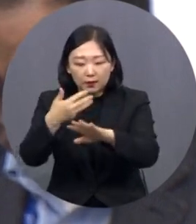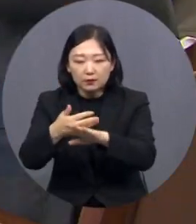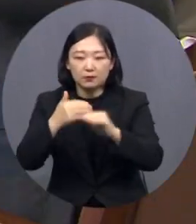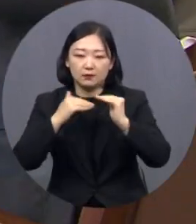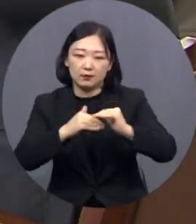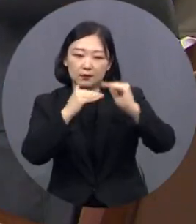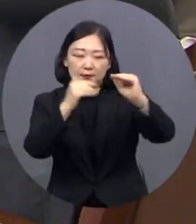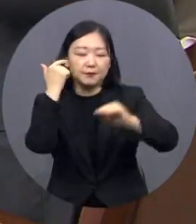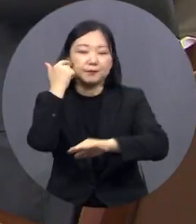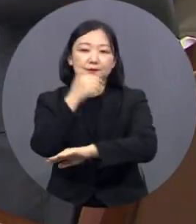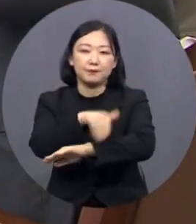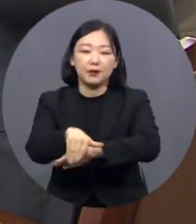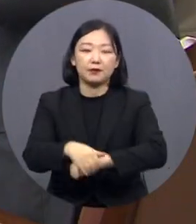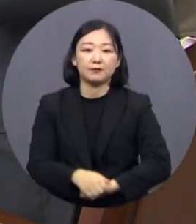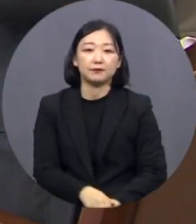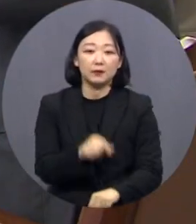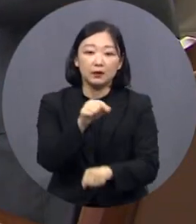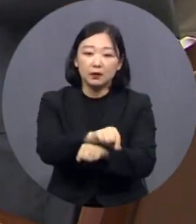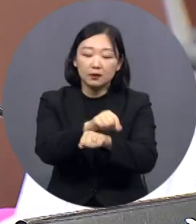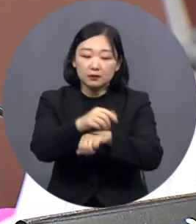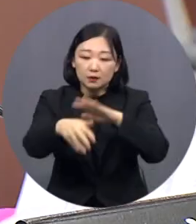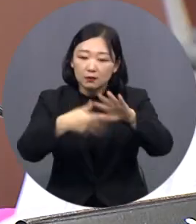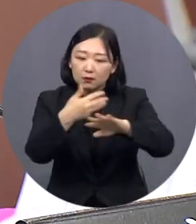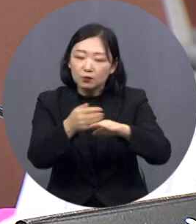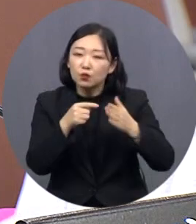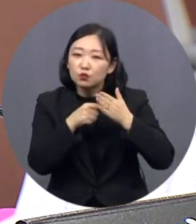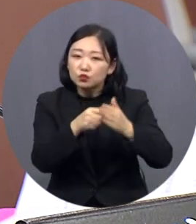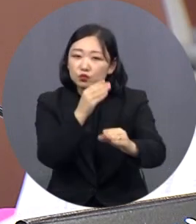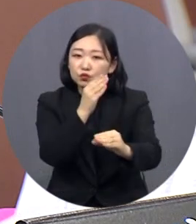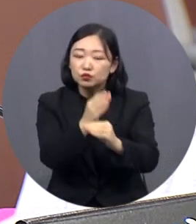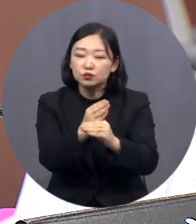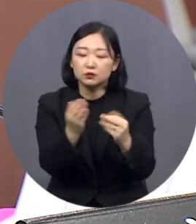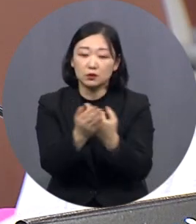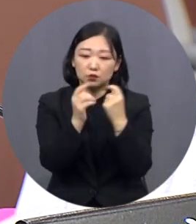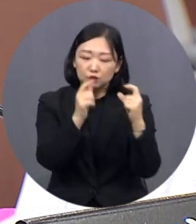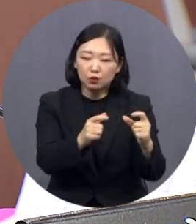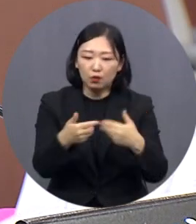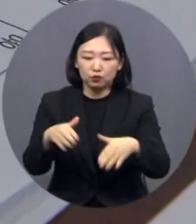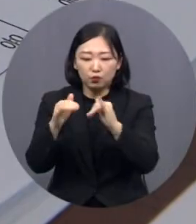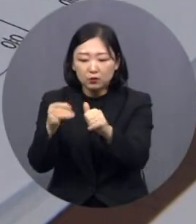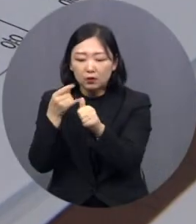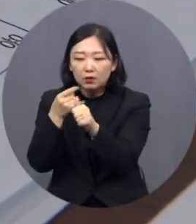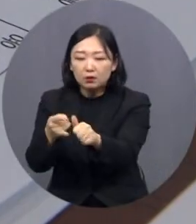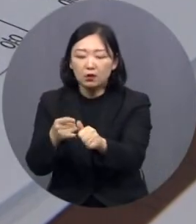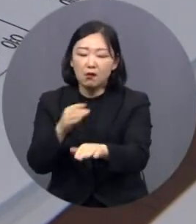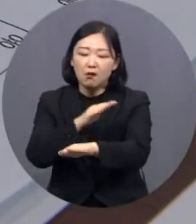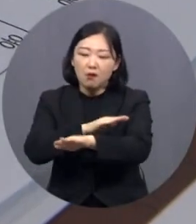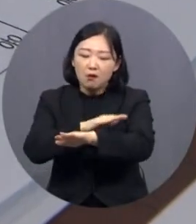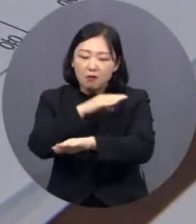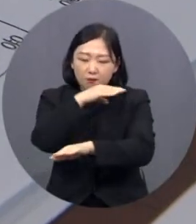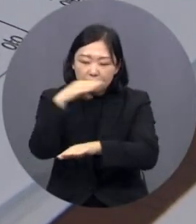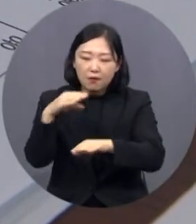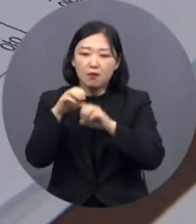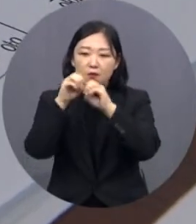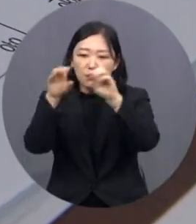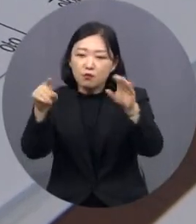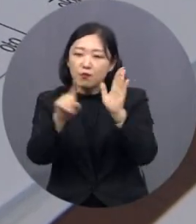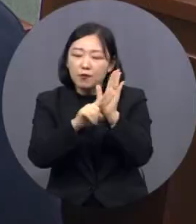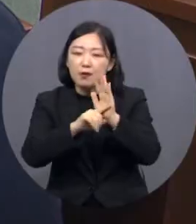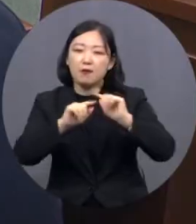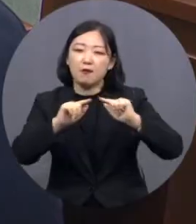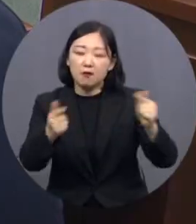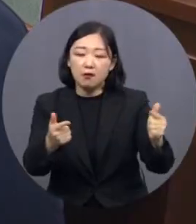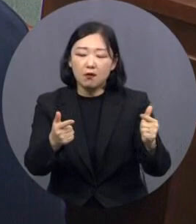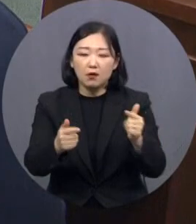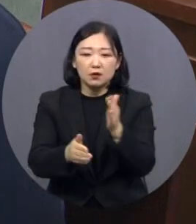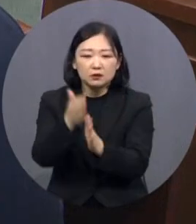단계적으로. 또 행정체제 개편을 추진하면서 제주도가 도민들에게 제대로 홍보하지 않아 4개 시군 체제 부활이나